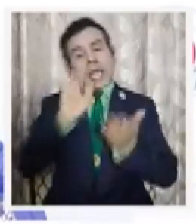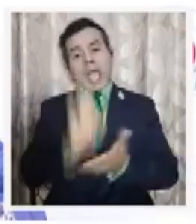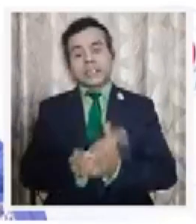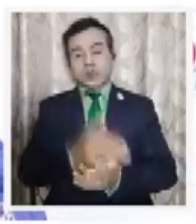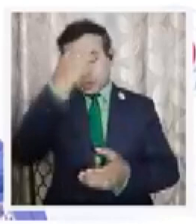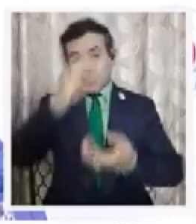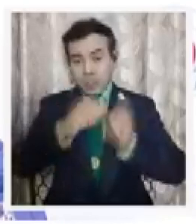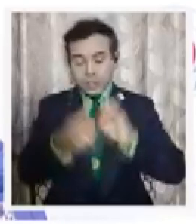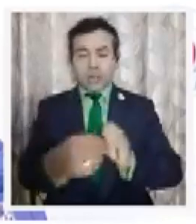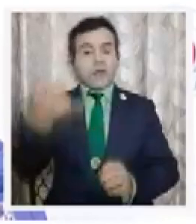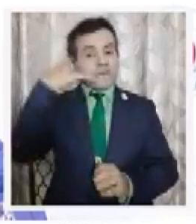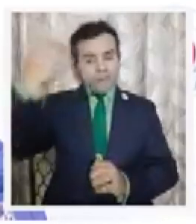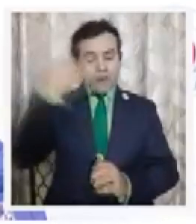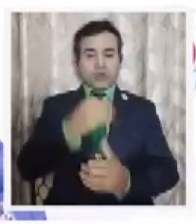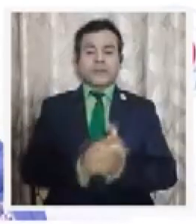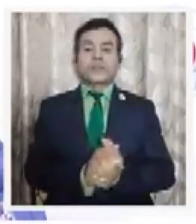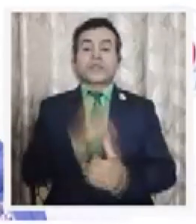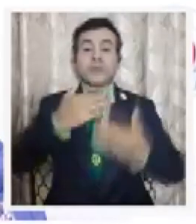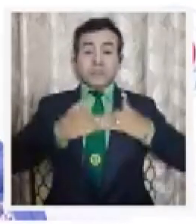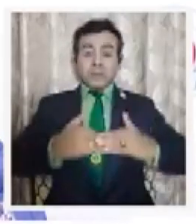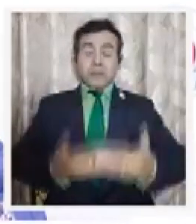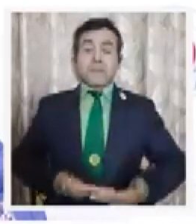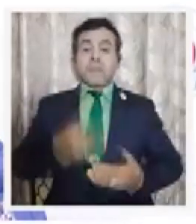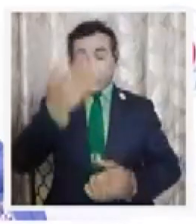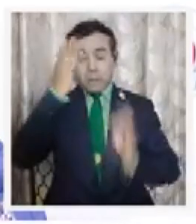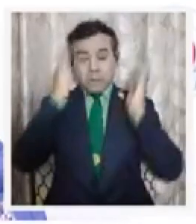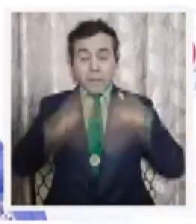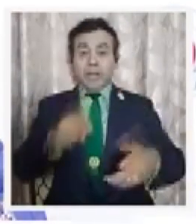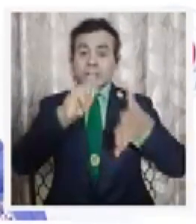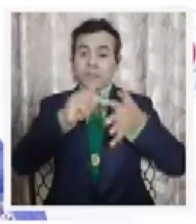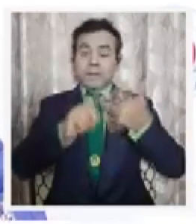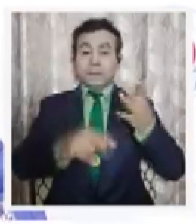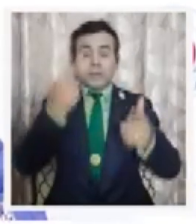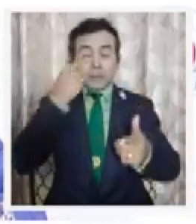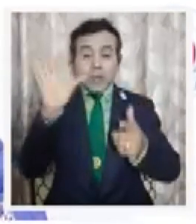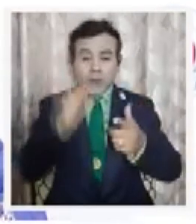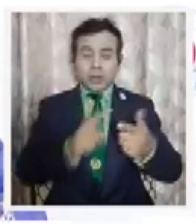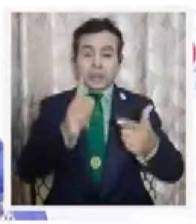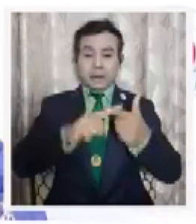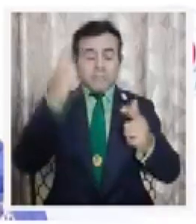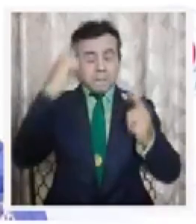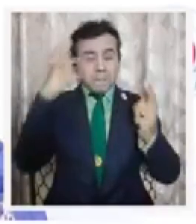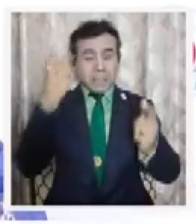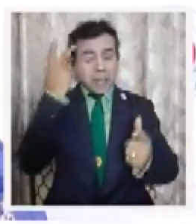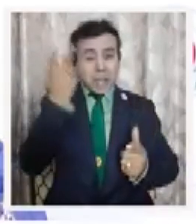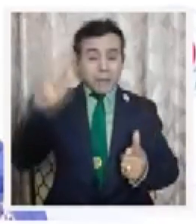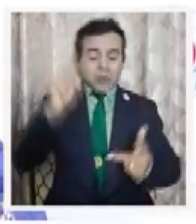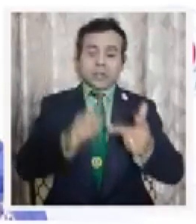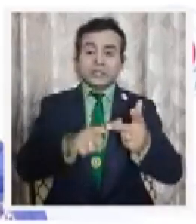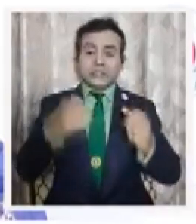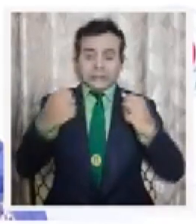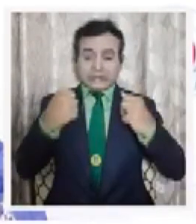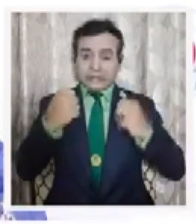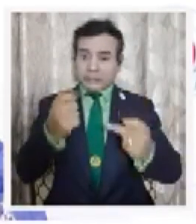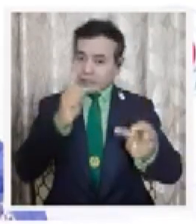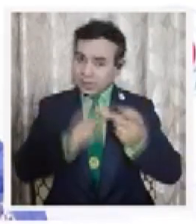হচ্ছে এবং যে কোনো প্রয়োজনে যোগাযোগ করুন এবং মোবাইল সেবা গ্রহণ করুন। গর্ভকালীন 5টি বিপদচিহ্ন জেনে রাখুন, যেমন